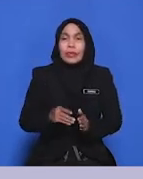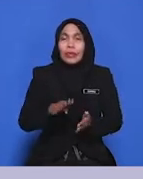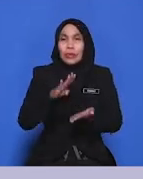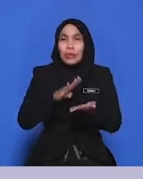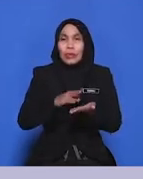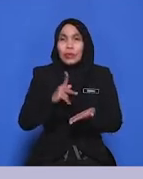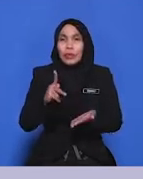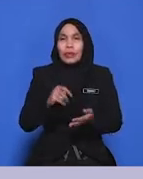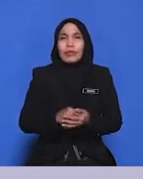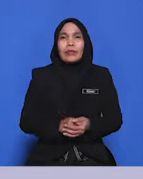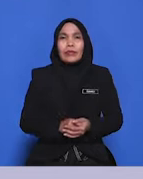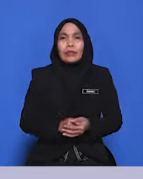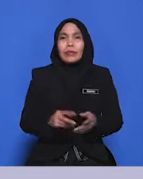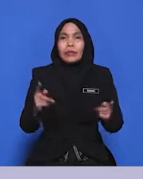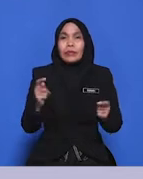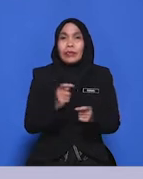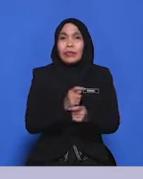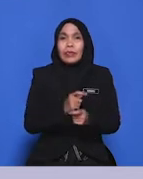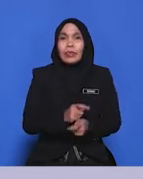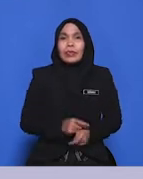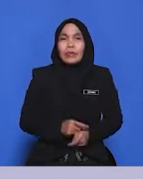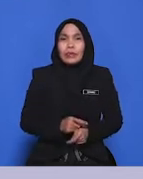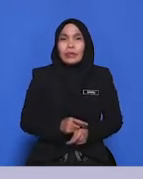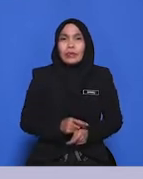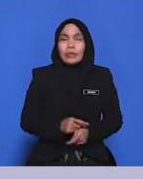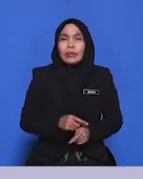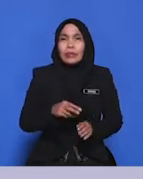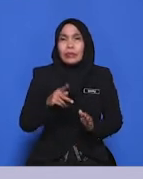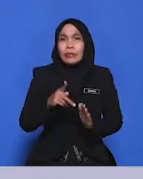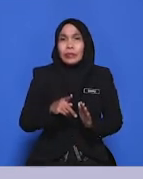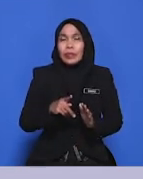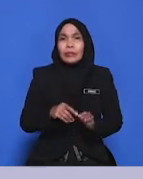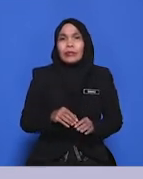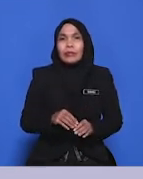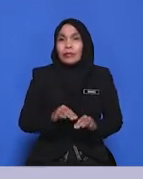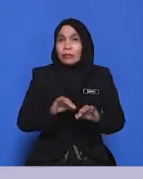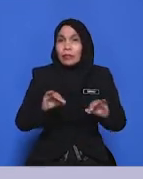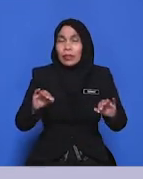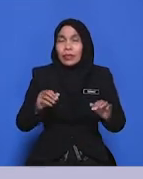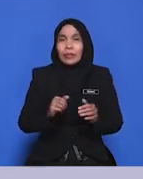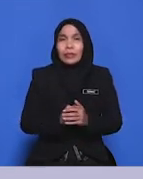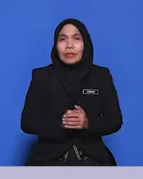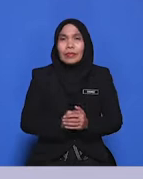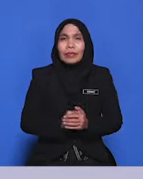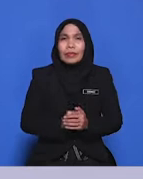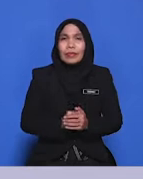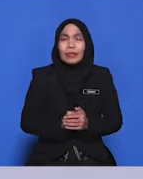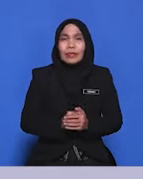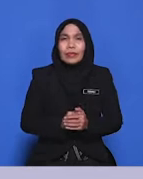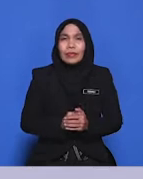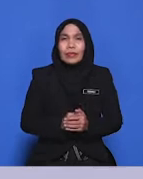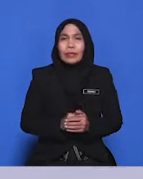yang memecahkan kesatuan umat Islam. Sebaliknya, umat Islam mesti menumpukan perhatian